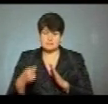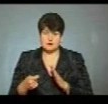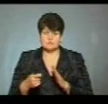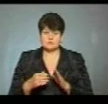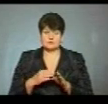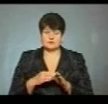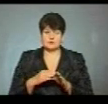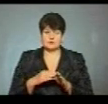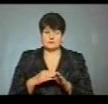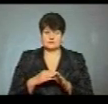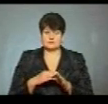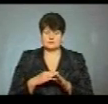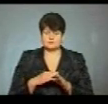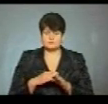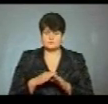повній статиці для мене,